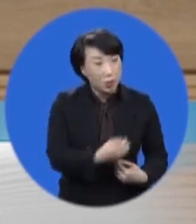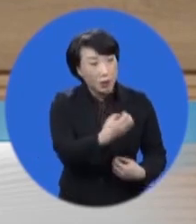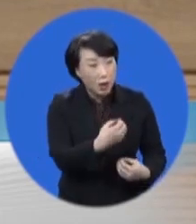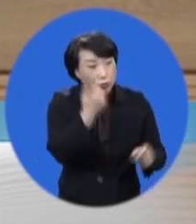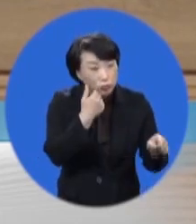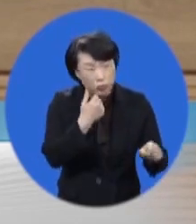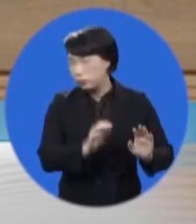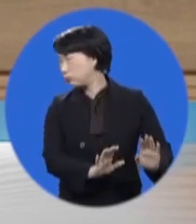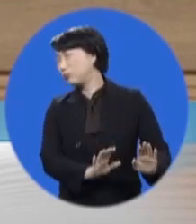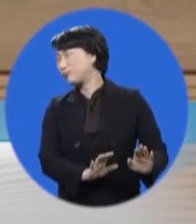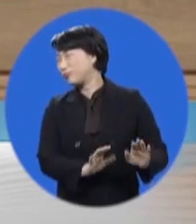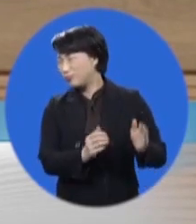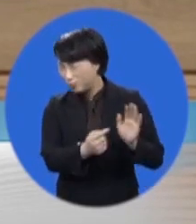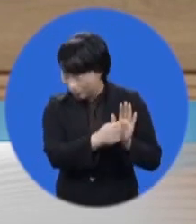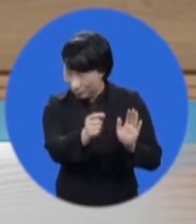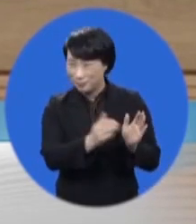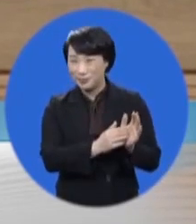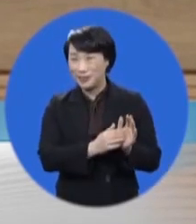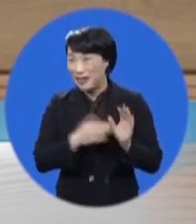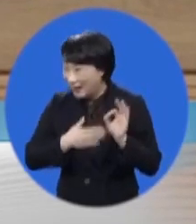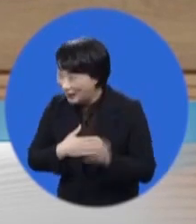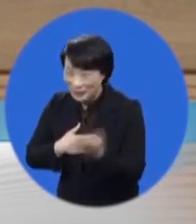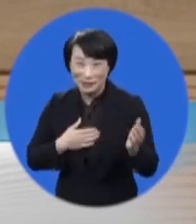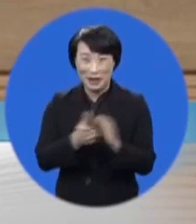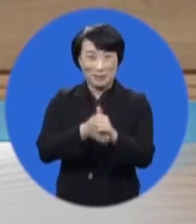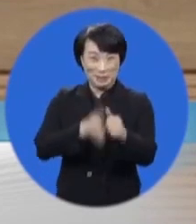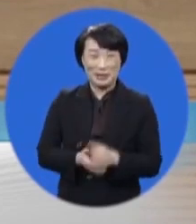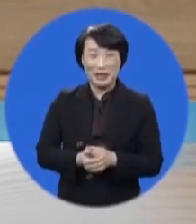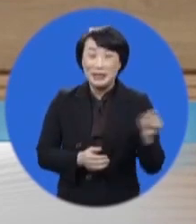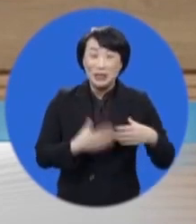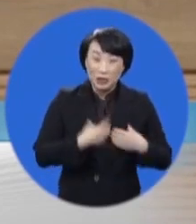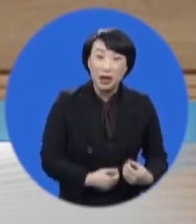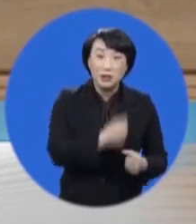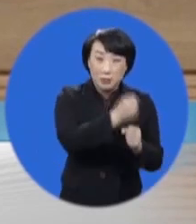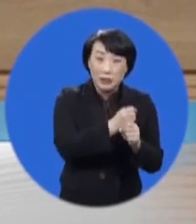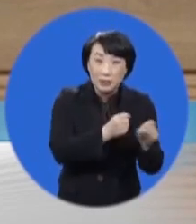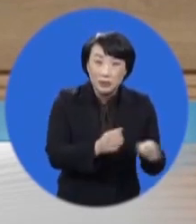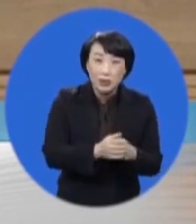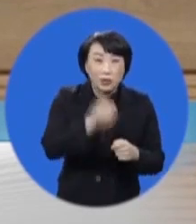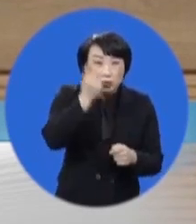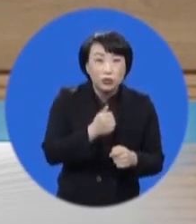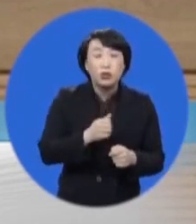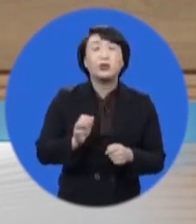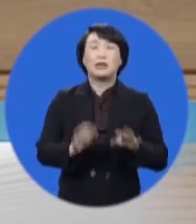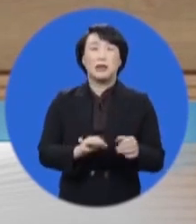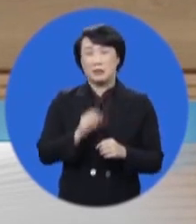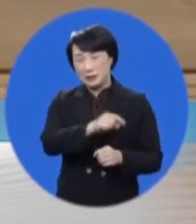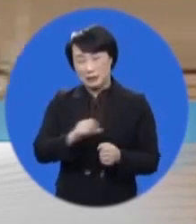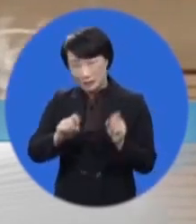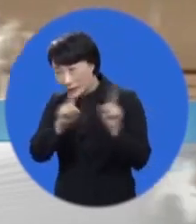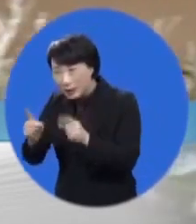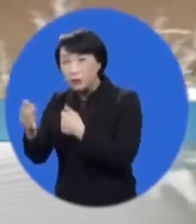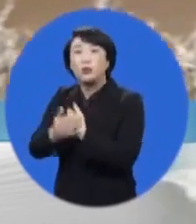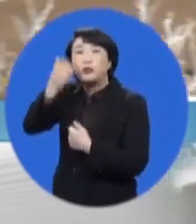한다 할지라도 좌절당하지 마라. 아멘합시다. 그 좌절하게도 일어나게 하시는 분은 예수님이 계시다 이